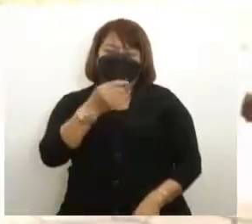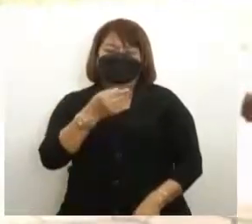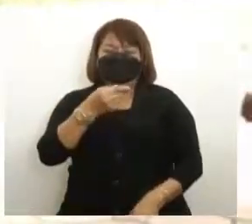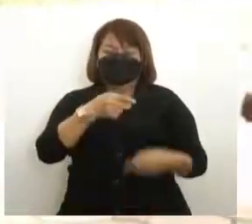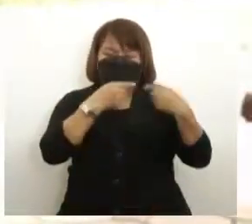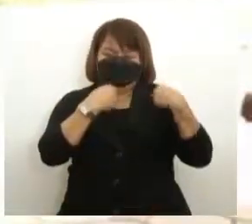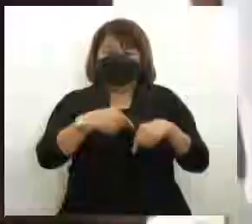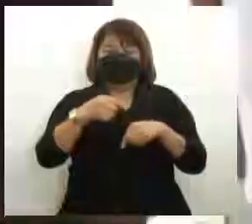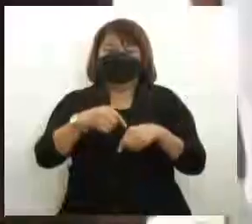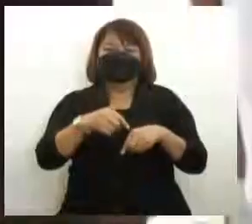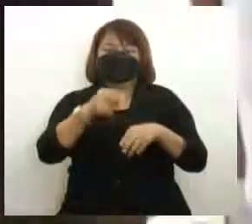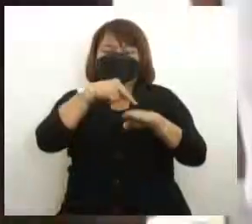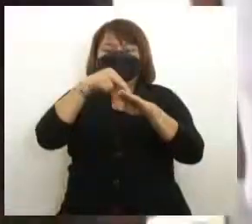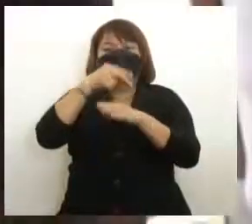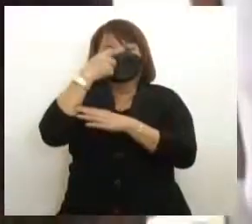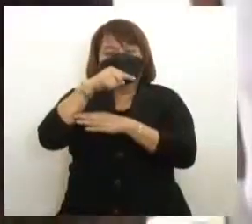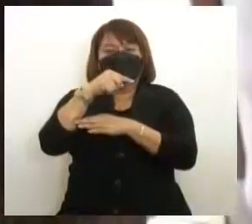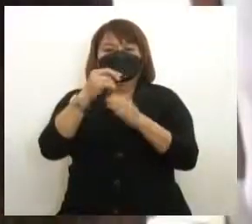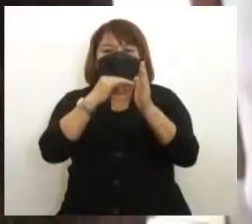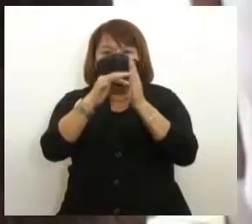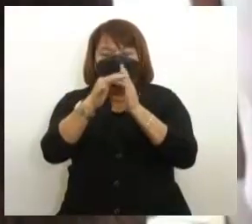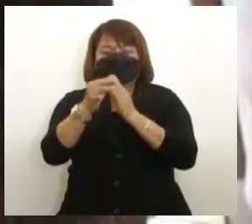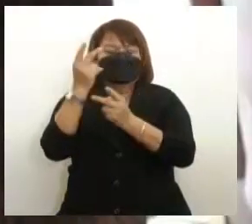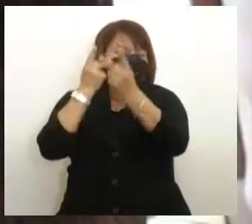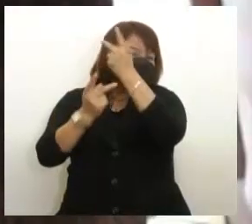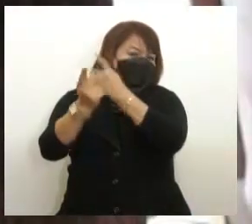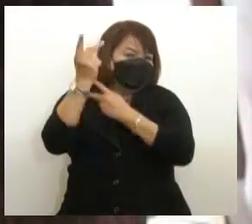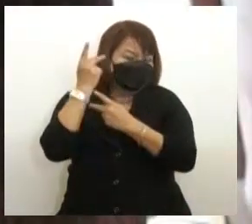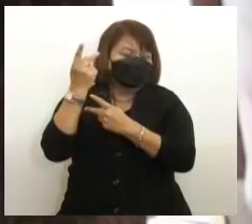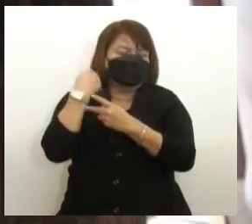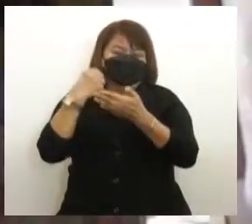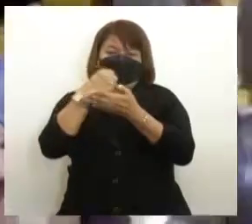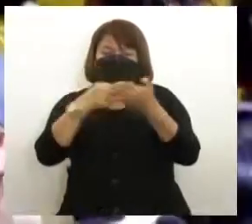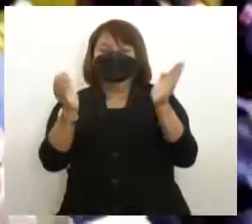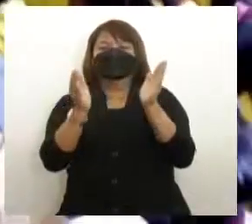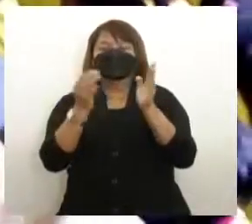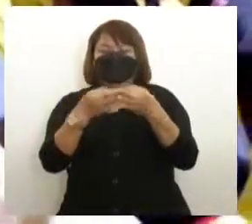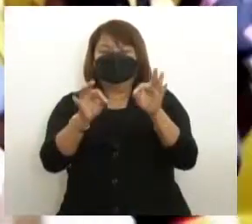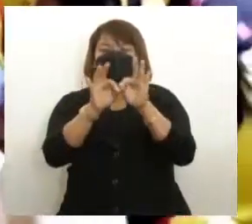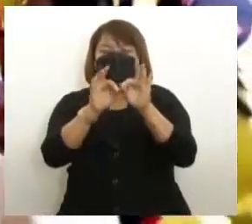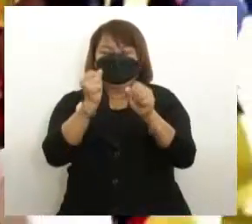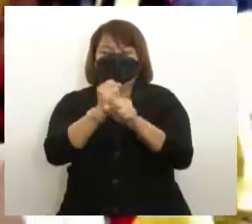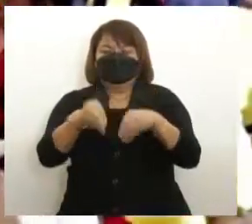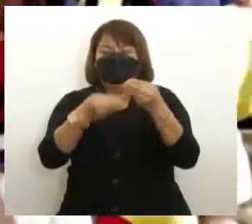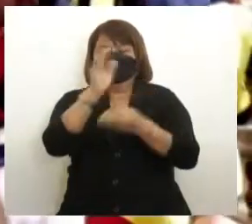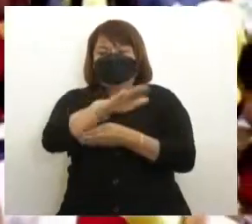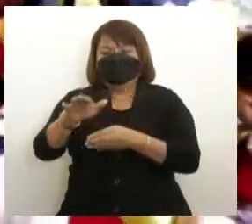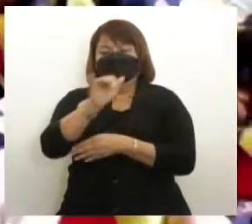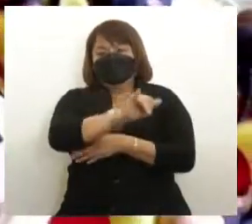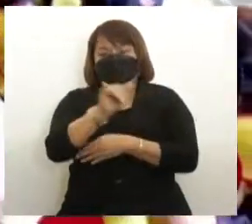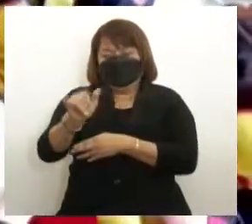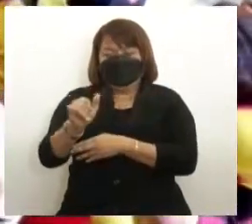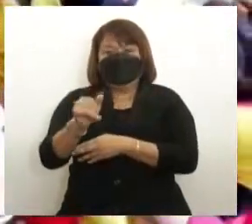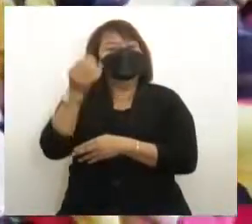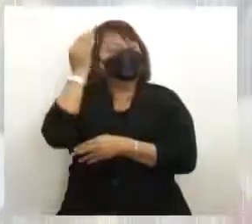ชาติไทยการศึกษาเรื่องประวัติศาสตร์จึงมีส่วนสำคัญที่จะทำให้เด็กและเยาวชนของเราได้ตระ